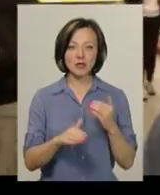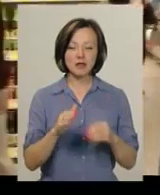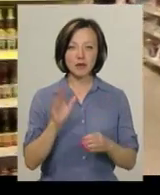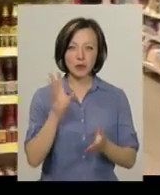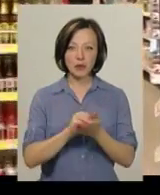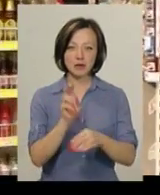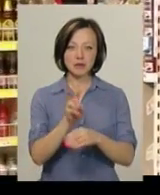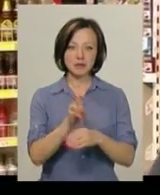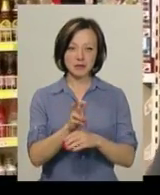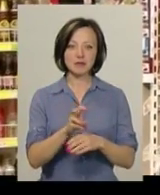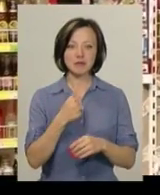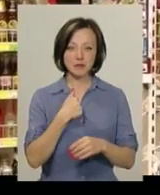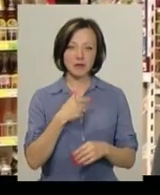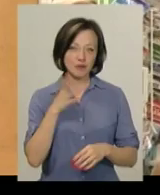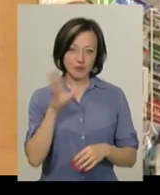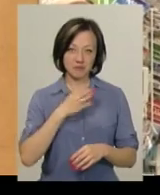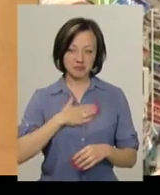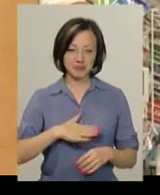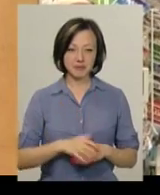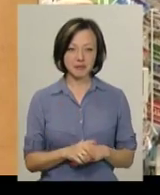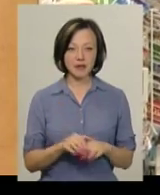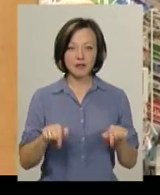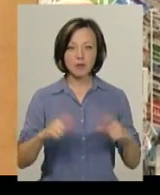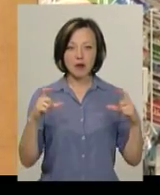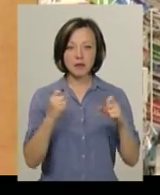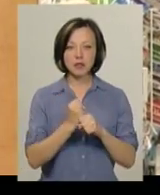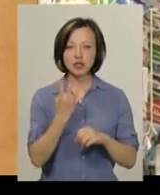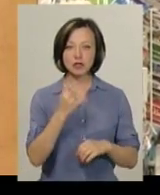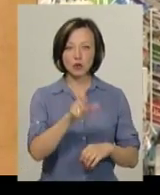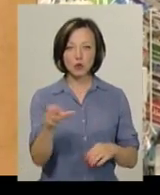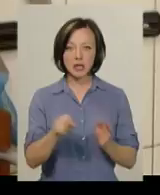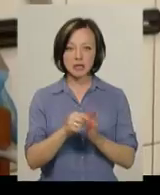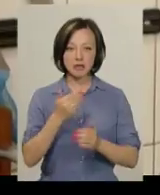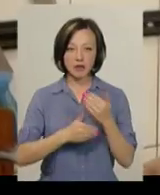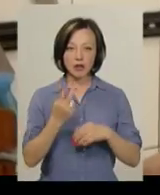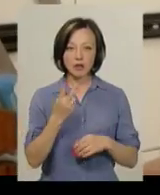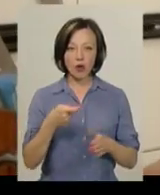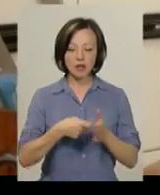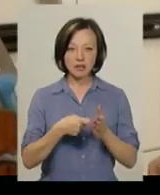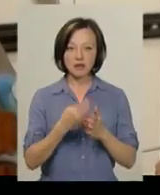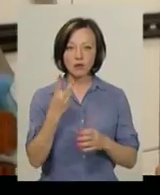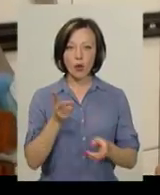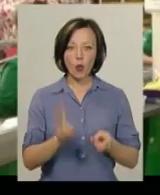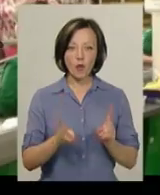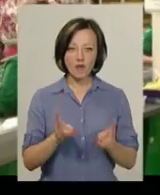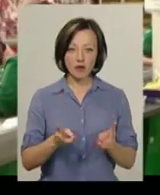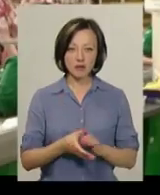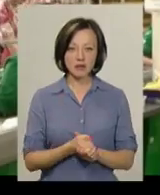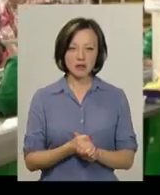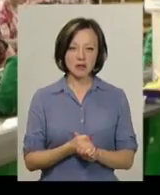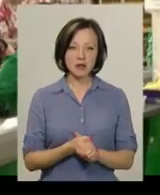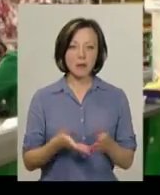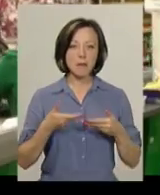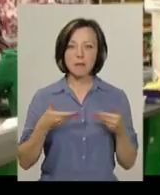раз знаходжуся, так що мене все устраює. У цьому магазині працюють четверо людей з інвалідністю. Двоє касири, двоє куховарять. Ми не